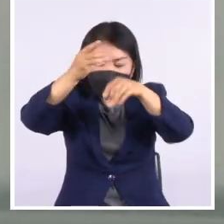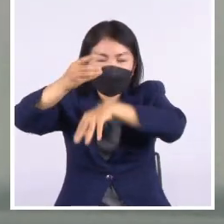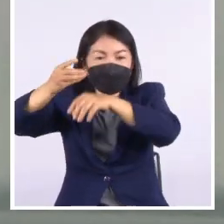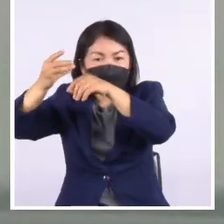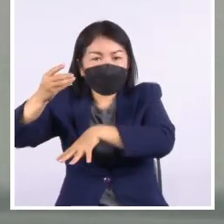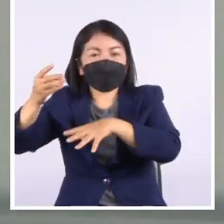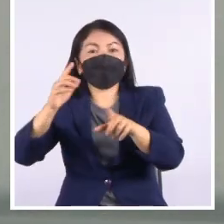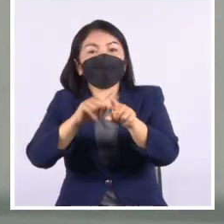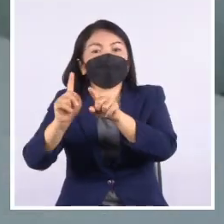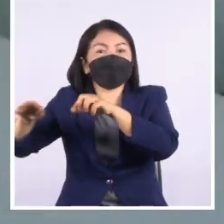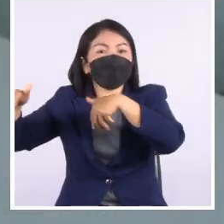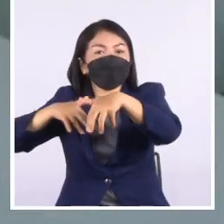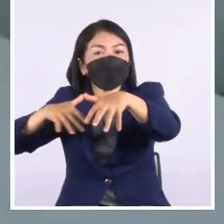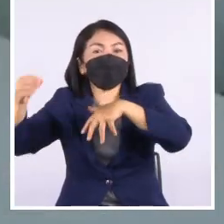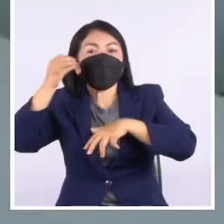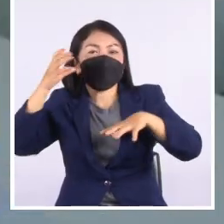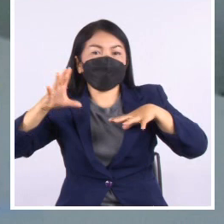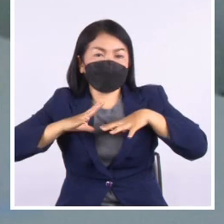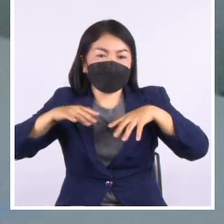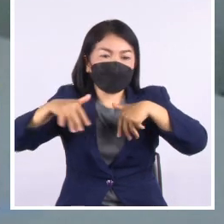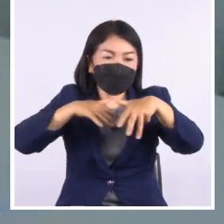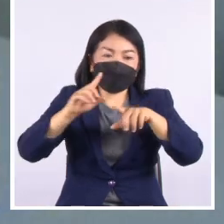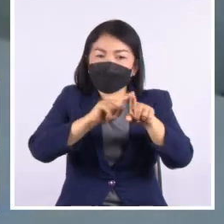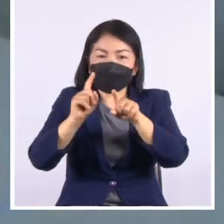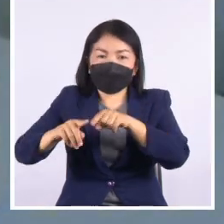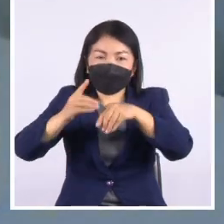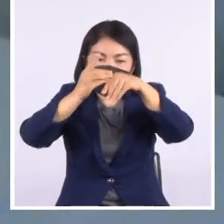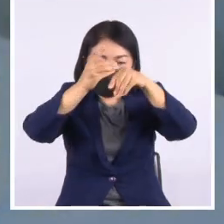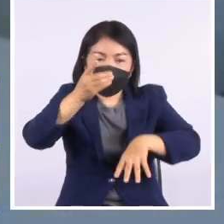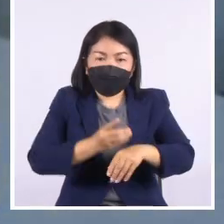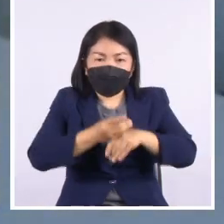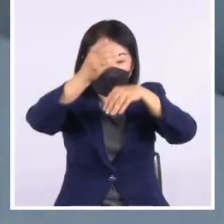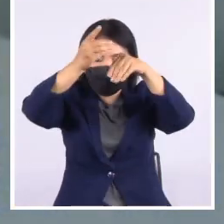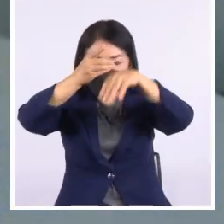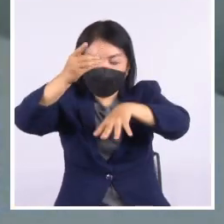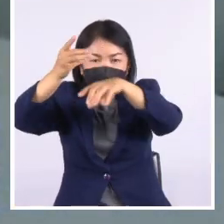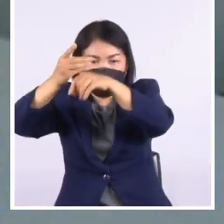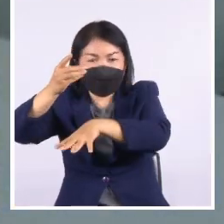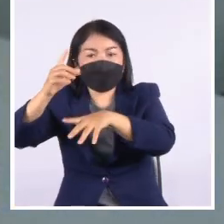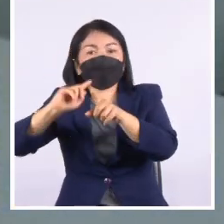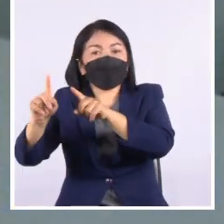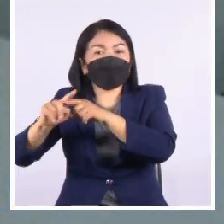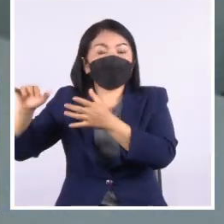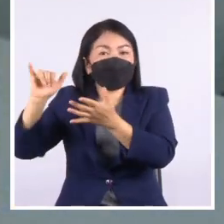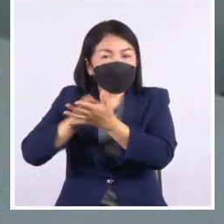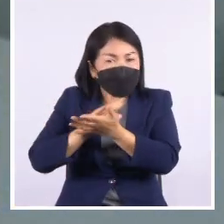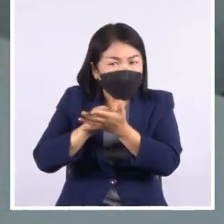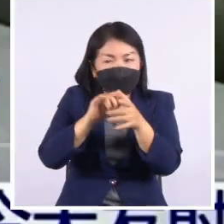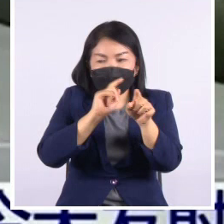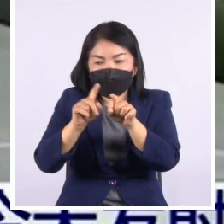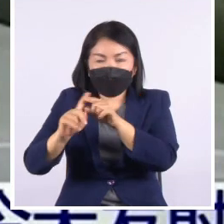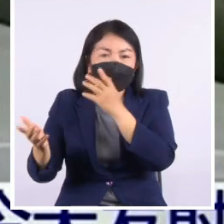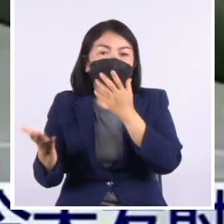ใส่พื้นที่แหล่งชุมชนที่อยู่อาศัยเศษซากชิ้นส่วนอาจจะตกไกลนะครับสุดทางเหนือนครนิวยอร์กกรุงมาดริดหรือว่ากรุ